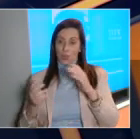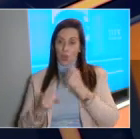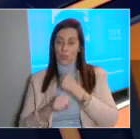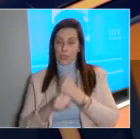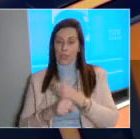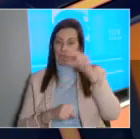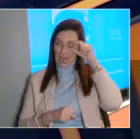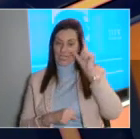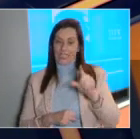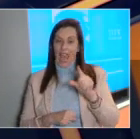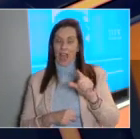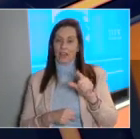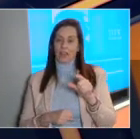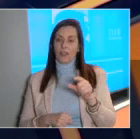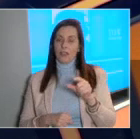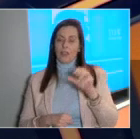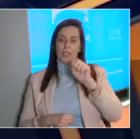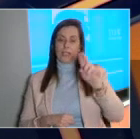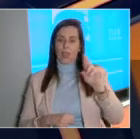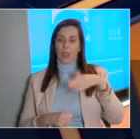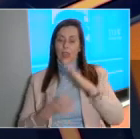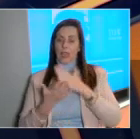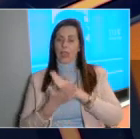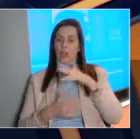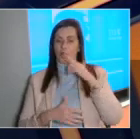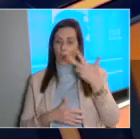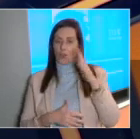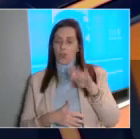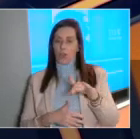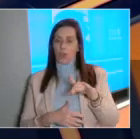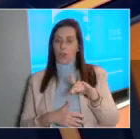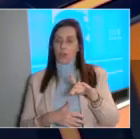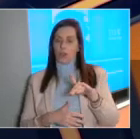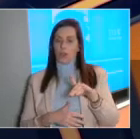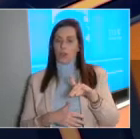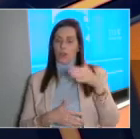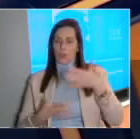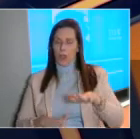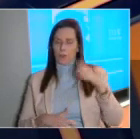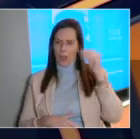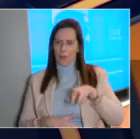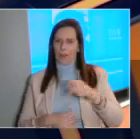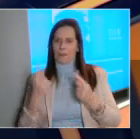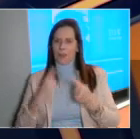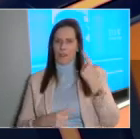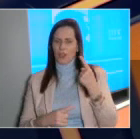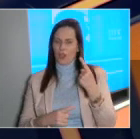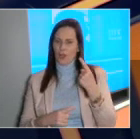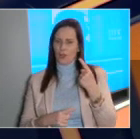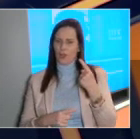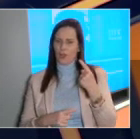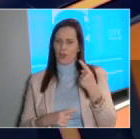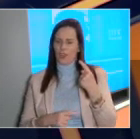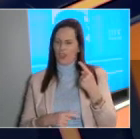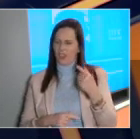שעושים לגדעון סער, שהוא החליט אחרי 3 שנים שדוד למד ללכת, פתאום